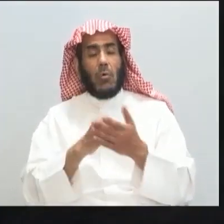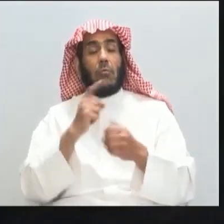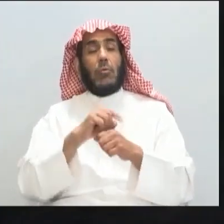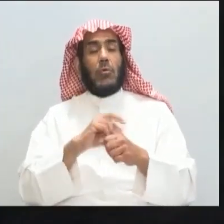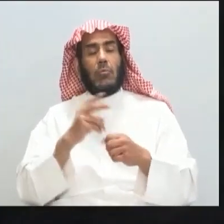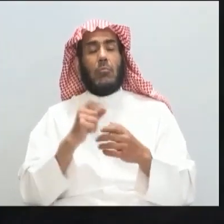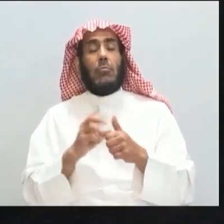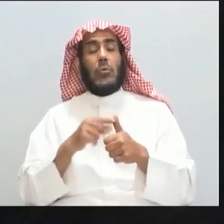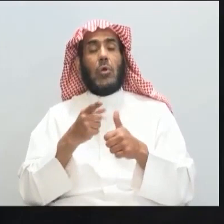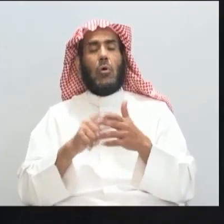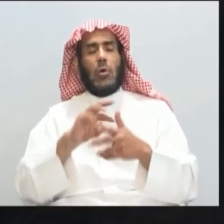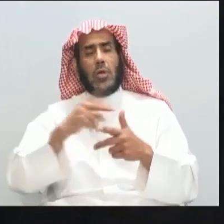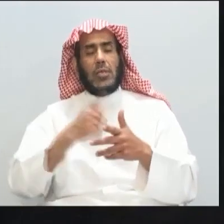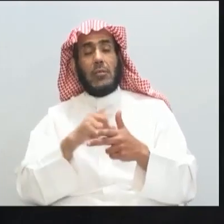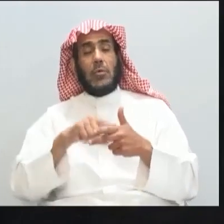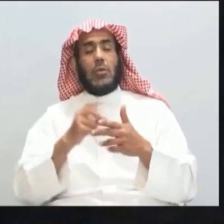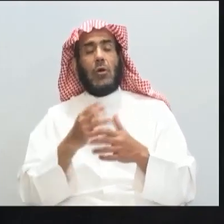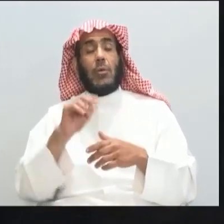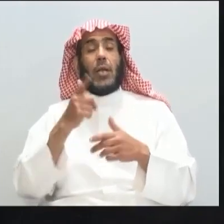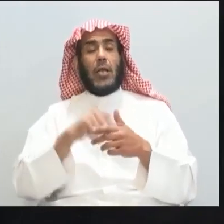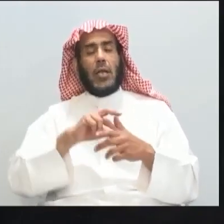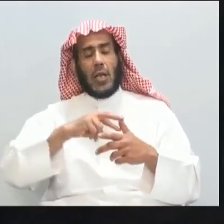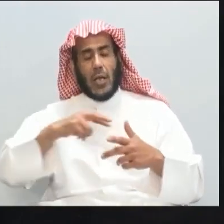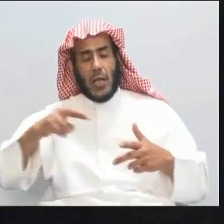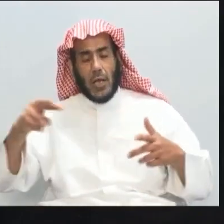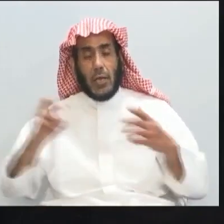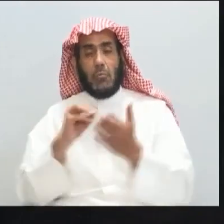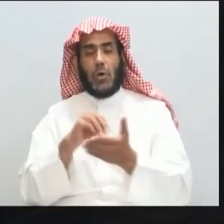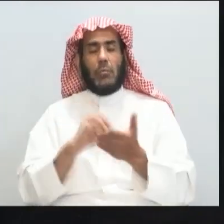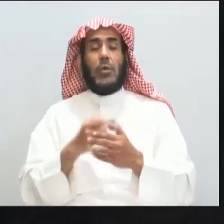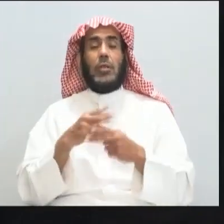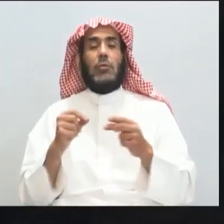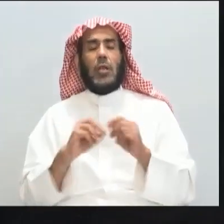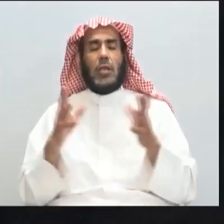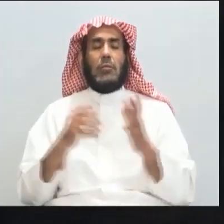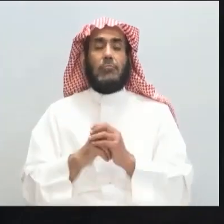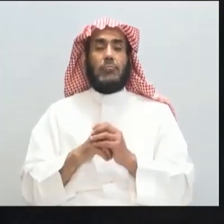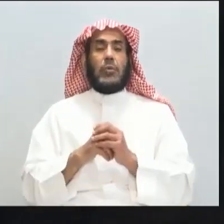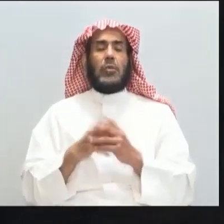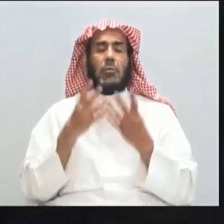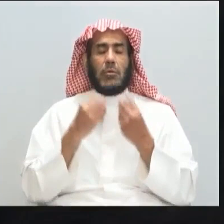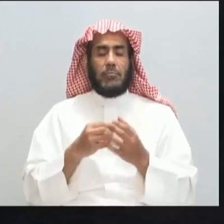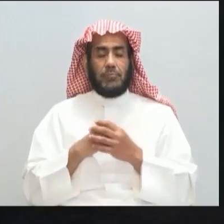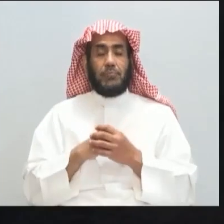موقع مبتدا وخبر اسم ان وخبر كان الى اخره من المواقع الاعرابيه الكثيره